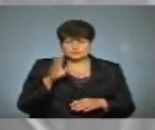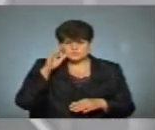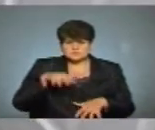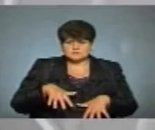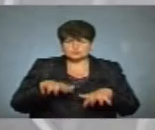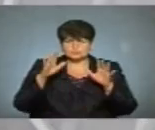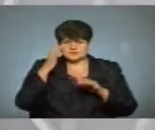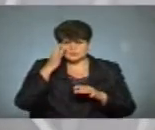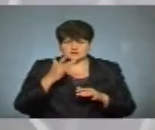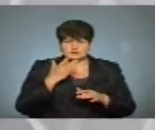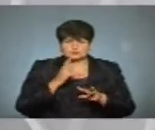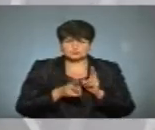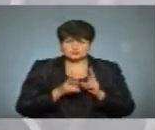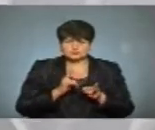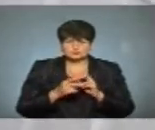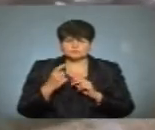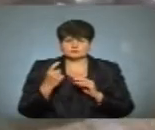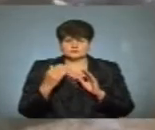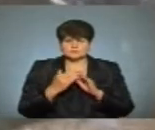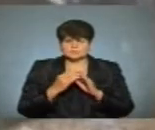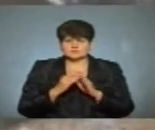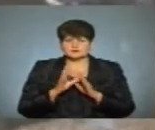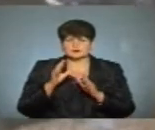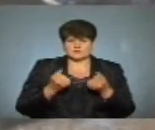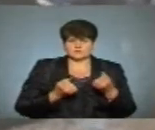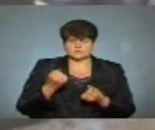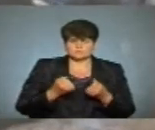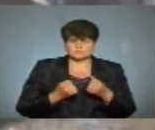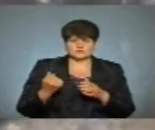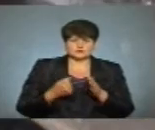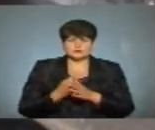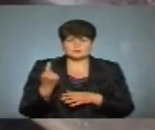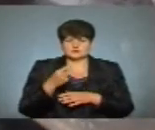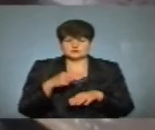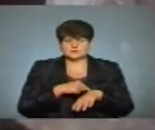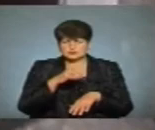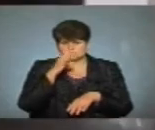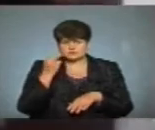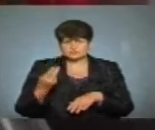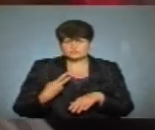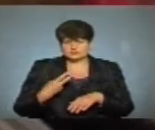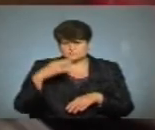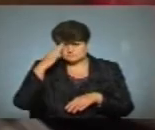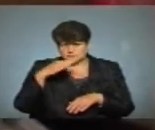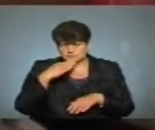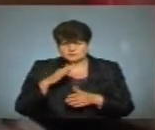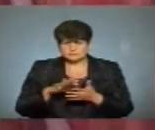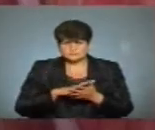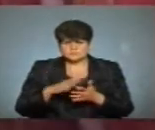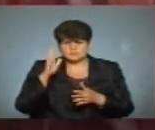кухню, господарські будівлі і затекла в автомобіль. Чоловік каже, у суботу до першої години ночі з батьком чистили господарку від намулу.